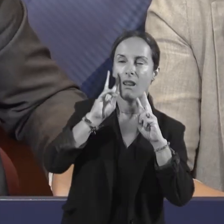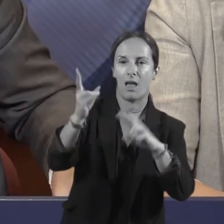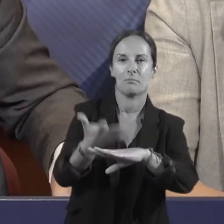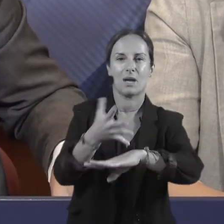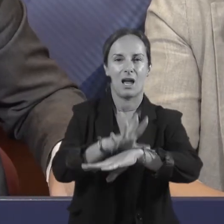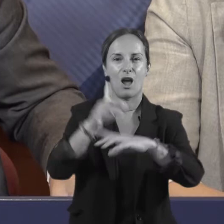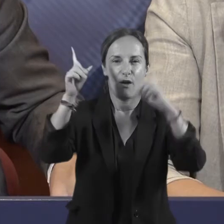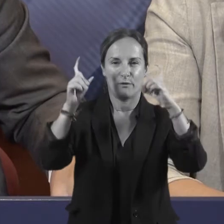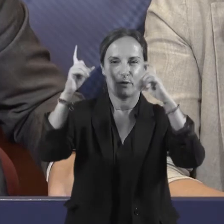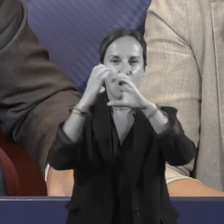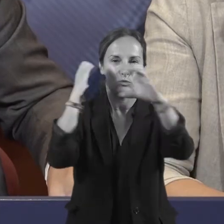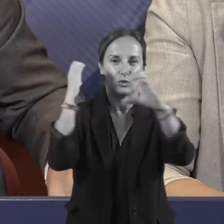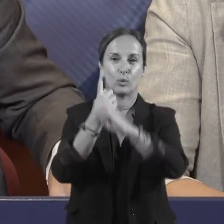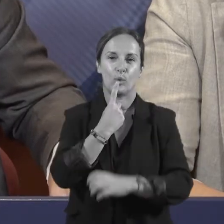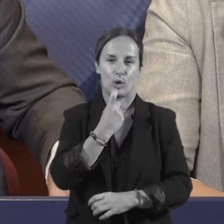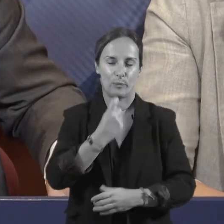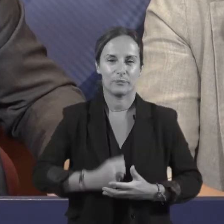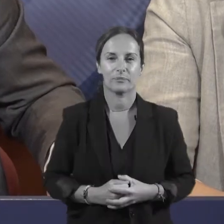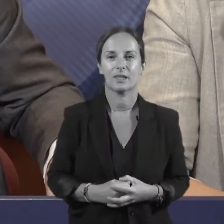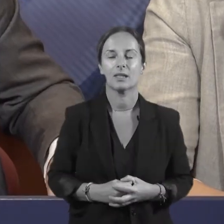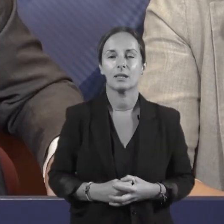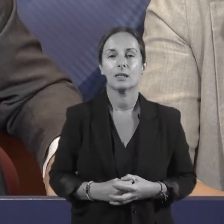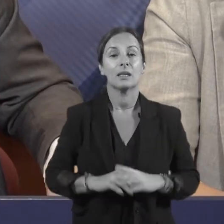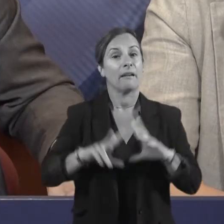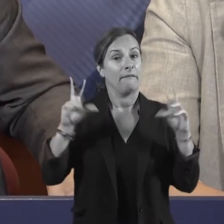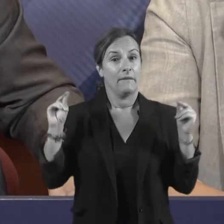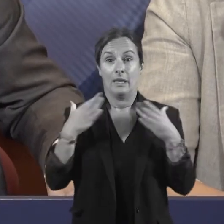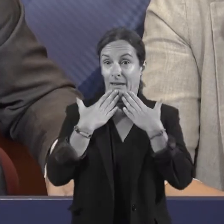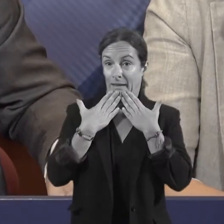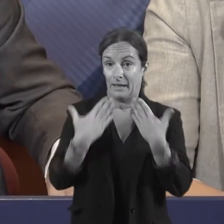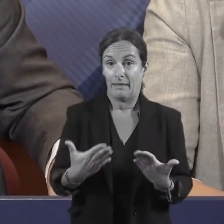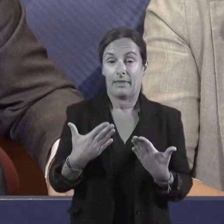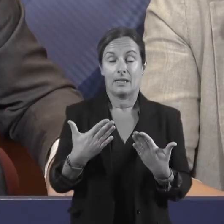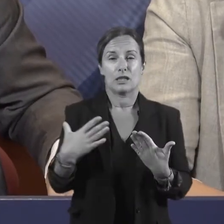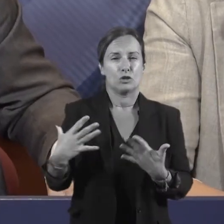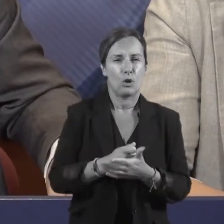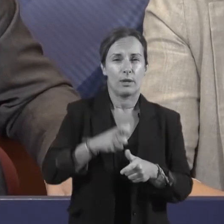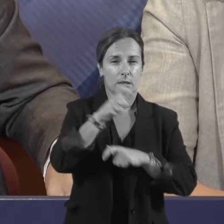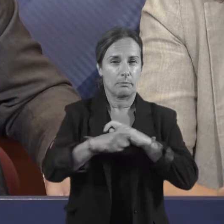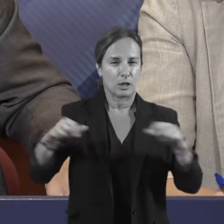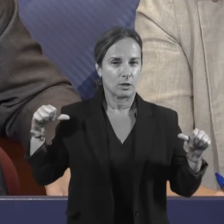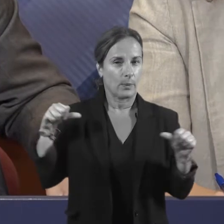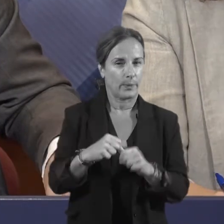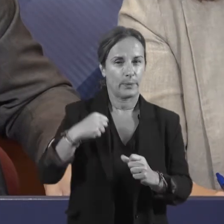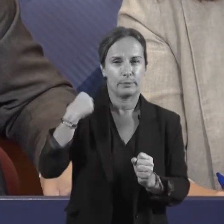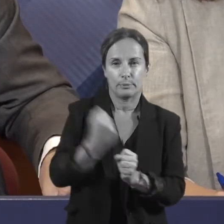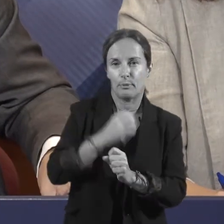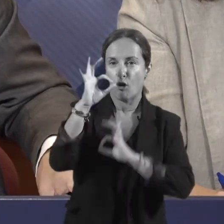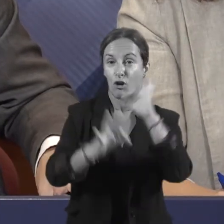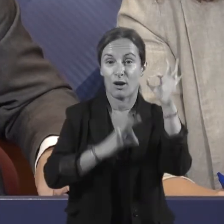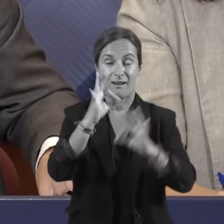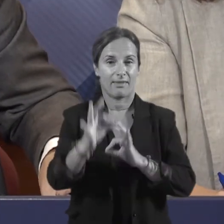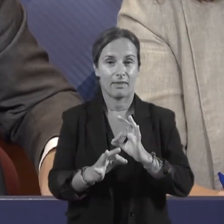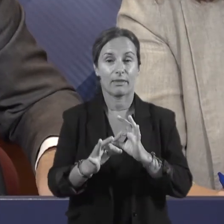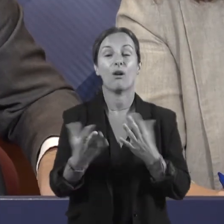res més, jo el que volia fer primer és agrair a totes les persones que estan fent feina de manera intensa amb aquest esdeveniment, a